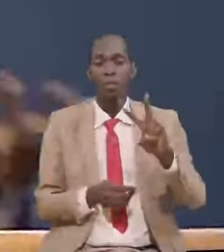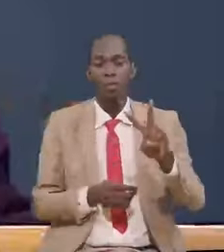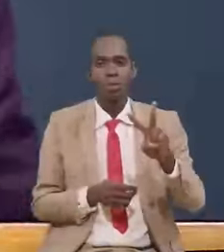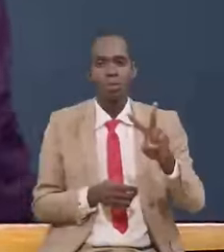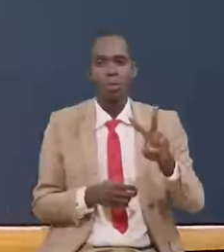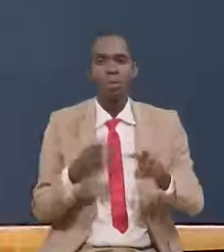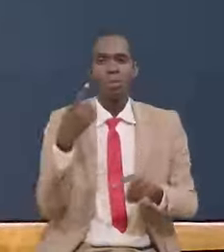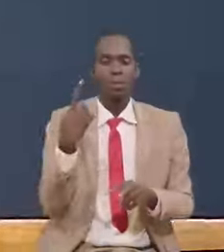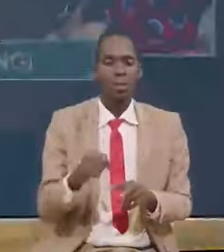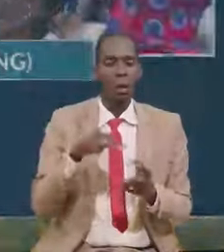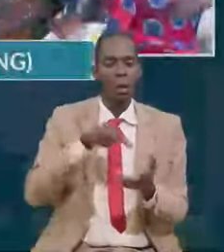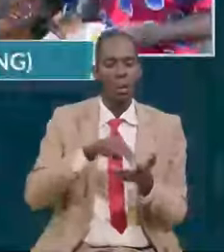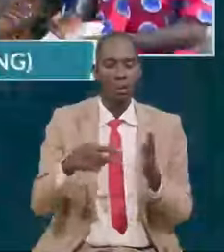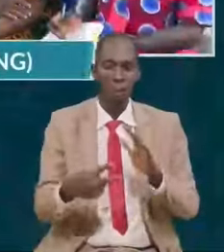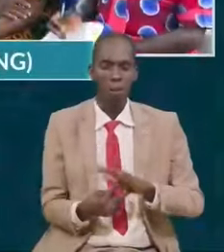Deuxièmement, c'est le but.